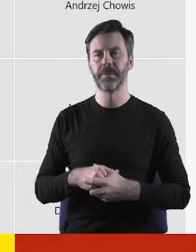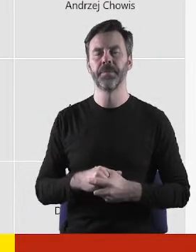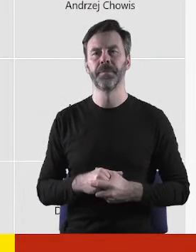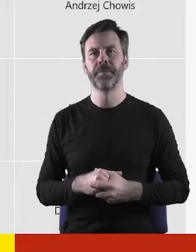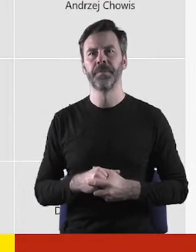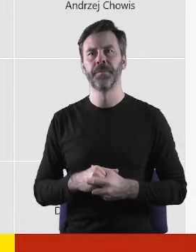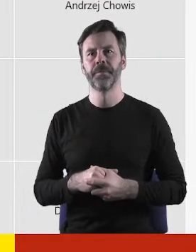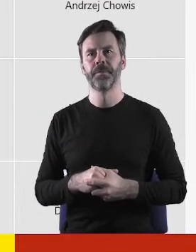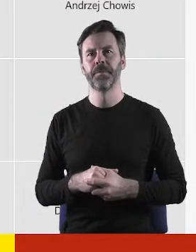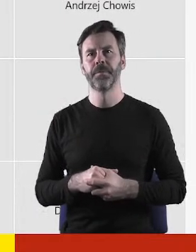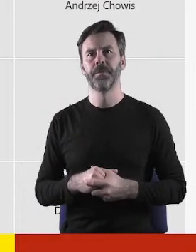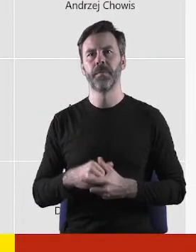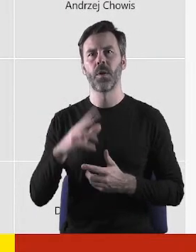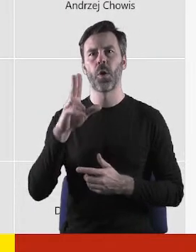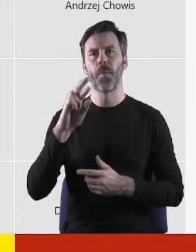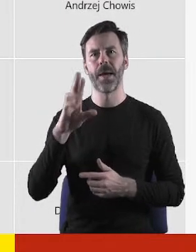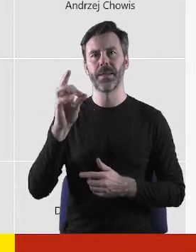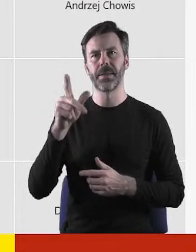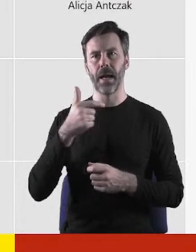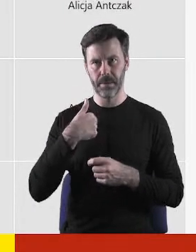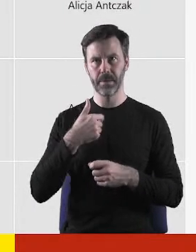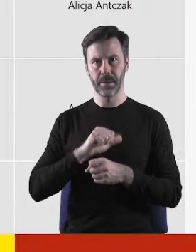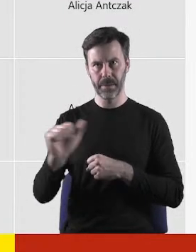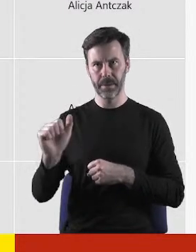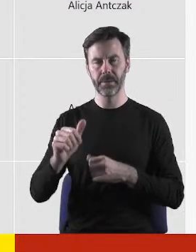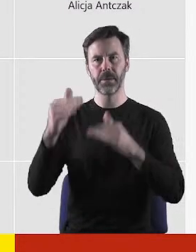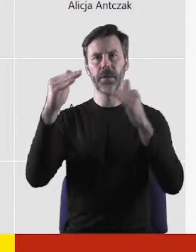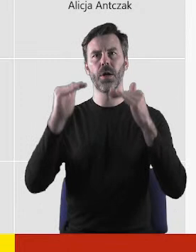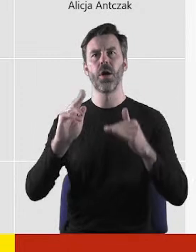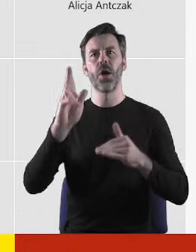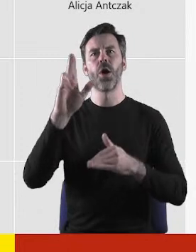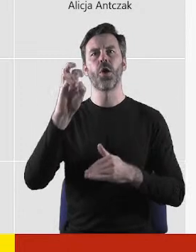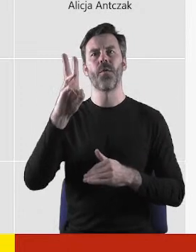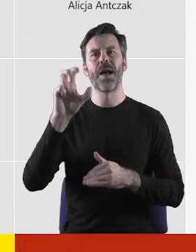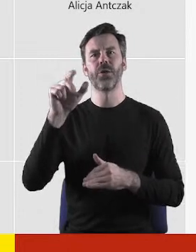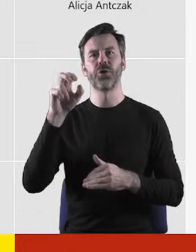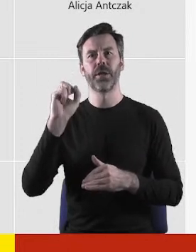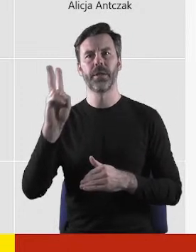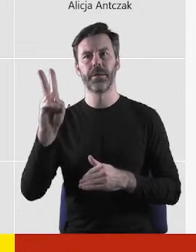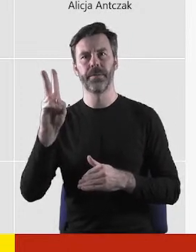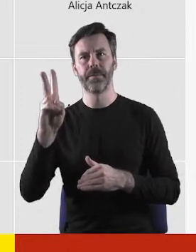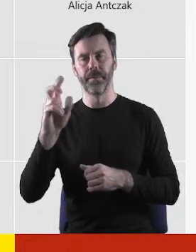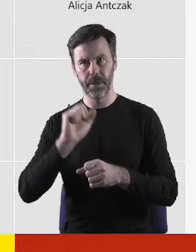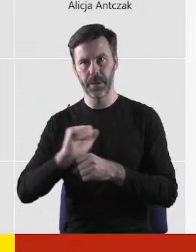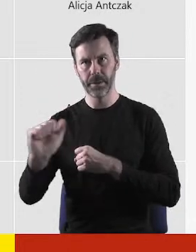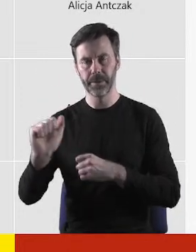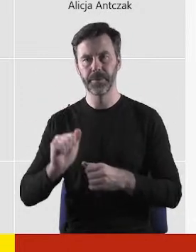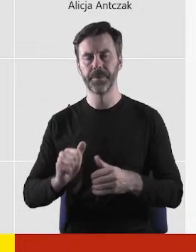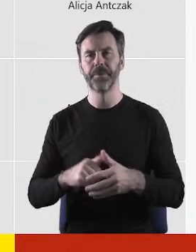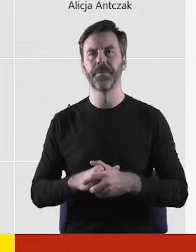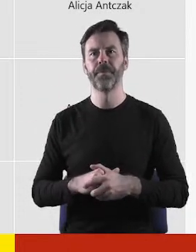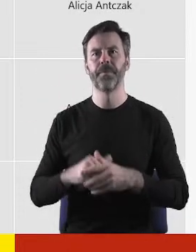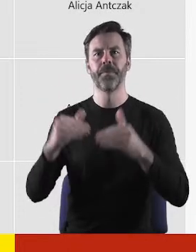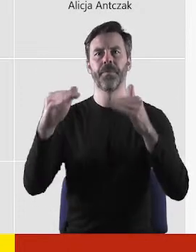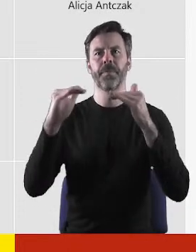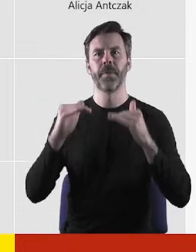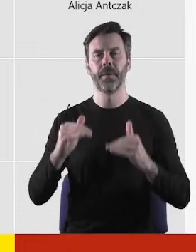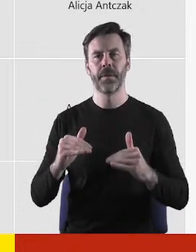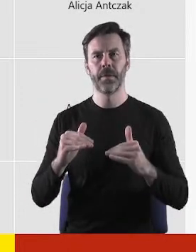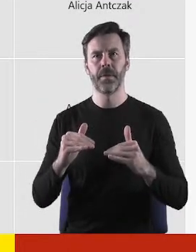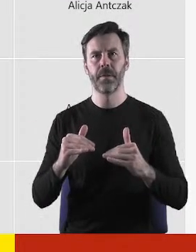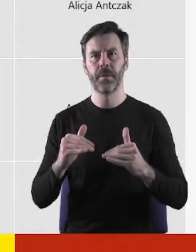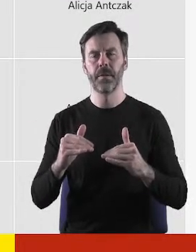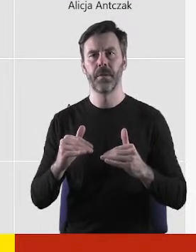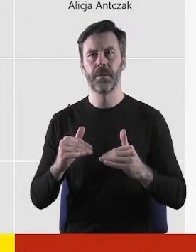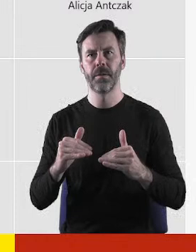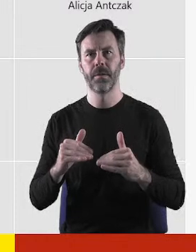Dziękuję. Iwona Koperska, obecna. Pan radny Paweł Kowalczyk. Dzień dobry, jestem obecny. Dziękuję. Pani radna